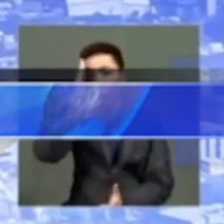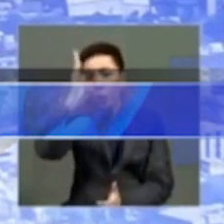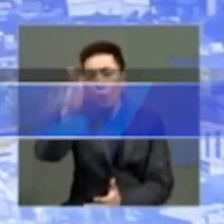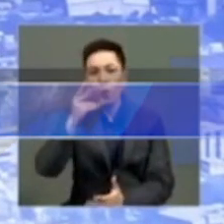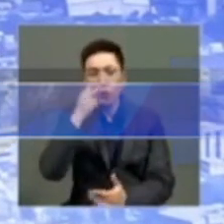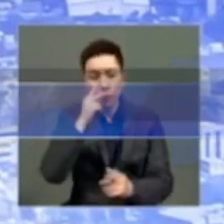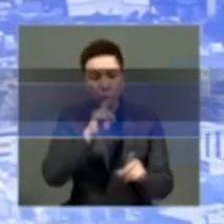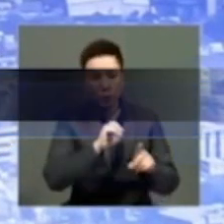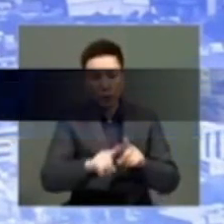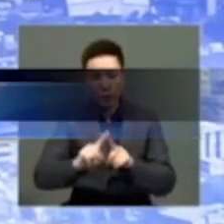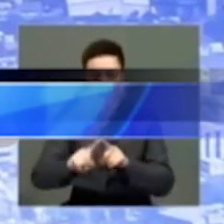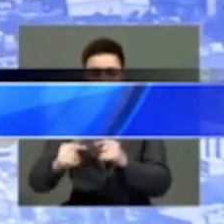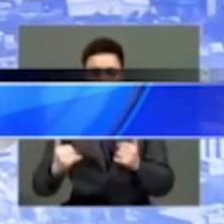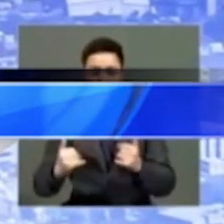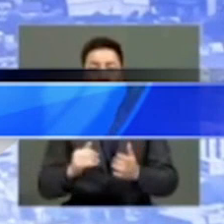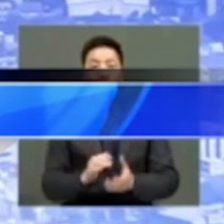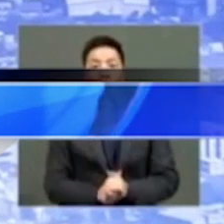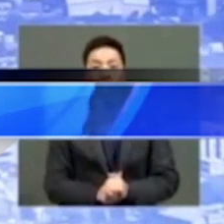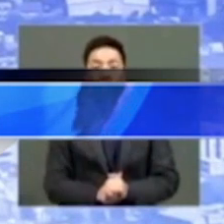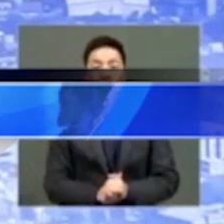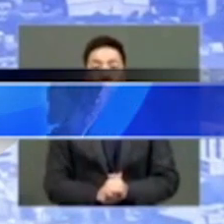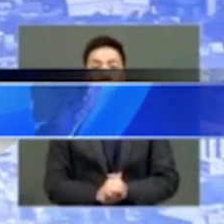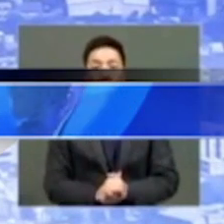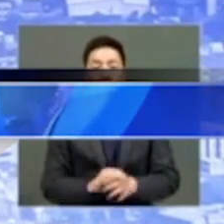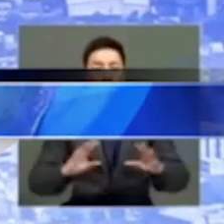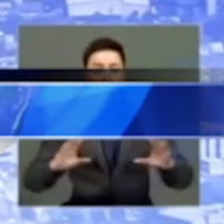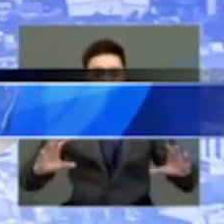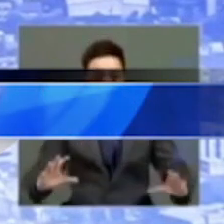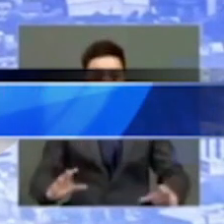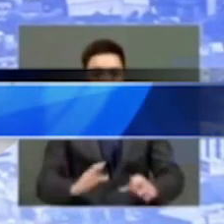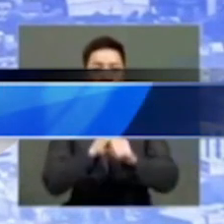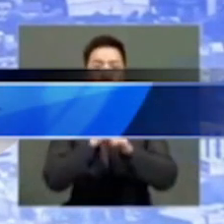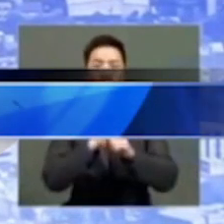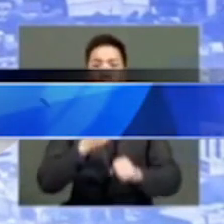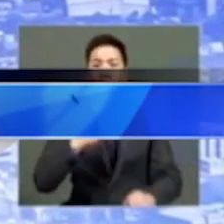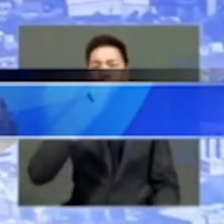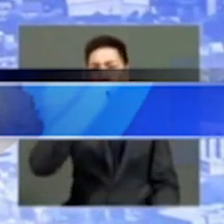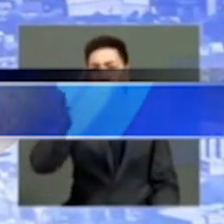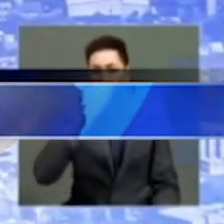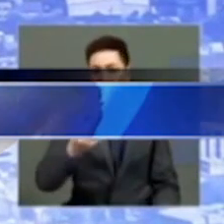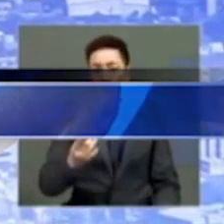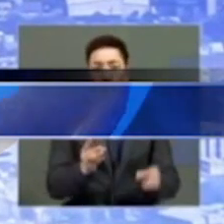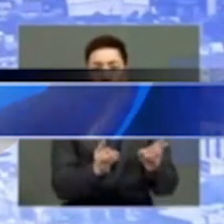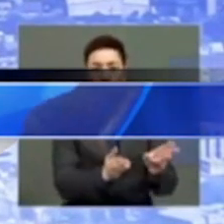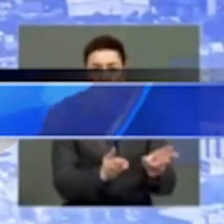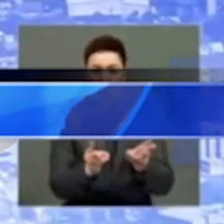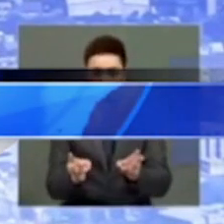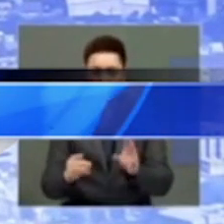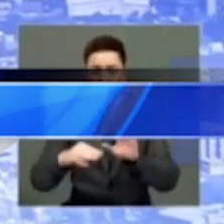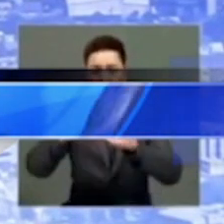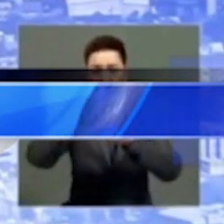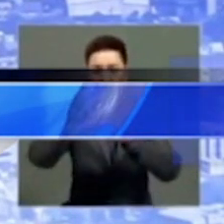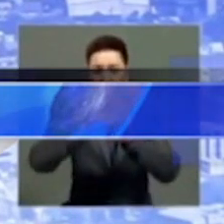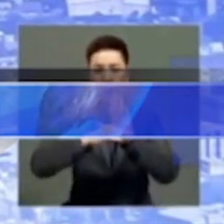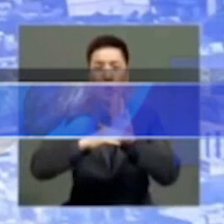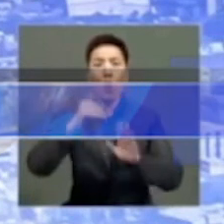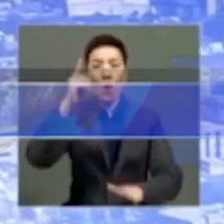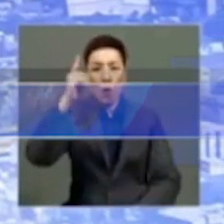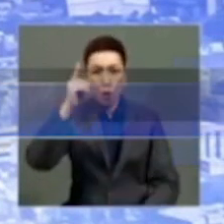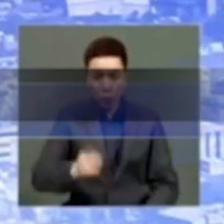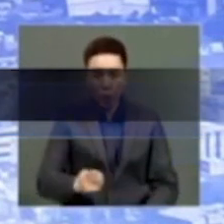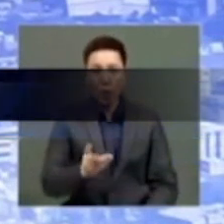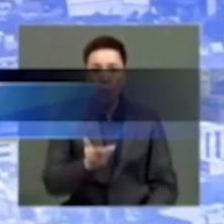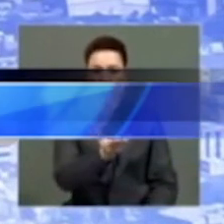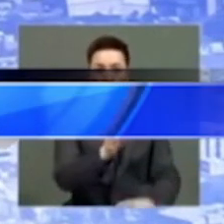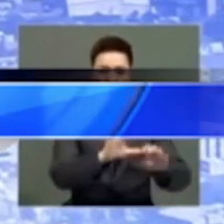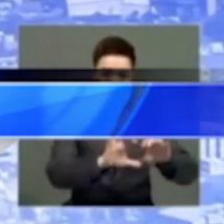ทั้งนี้นายแพทย์ทวีสินระบุว่าการประกาศมาตรการต่างๆออกมาขึ้นอยู่กับชุดข้อมูลก่อนหน้านี้โดยจะนำมาพิจารณากันอย่